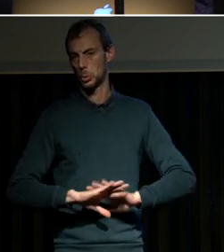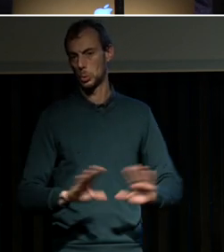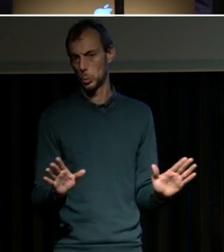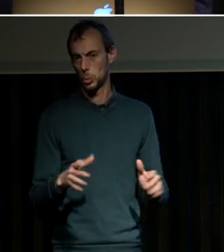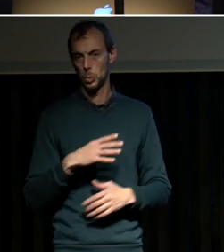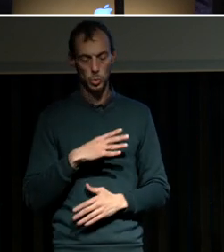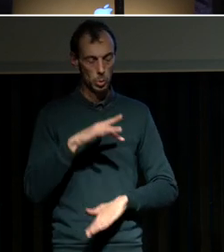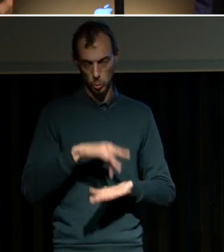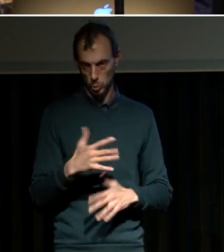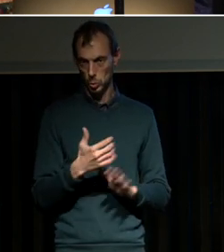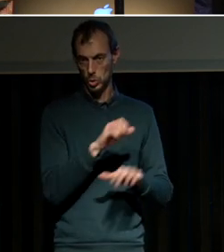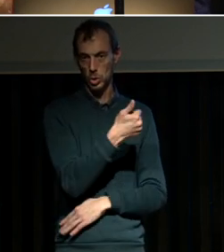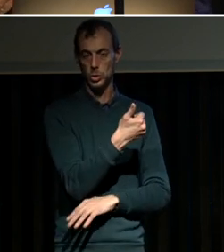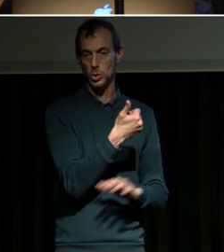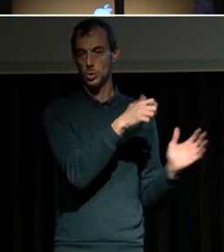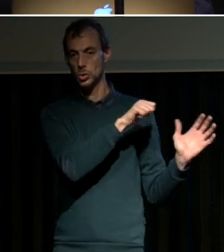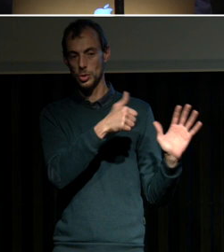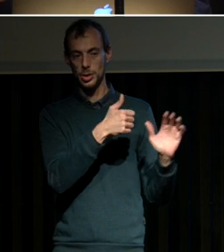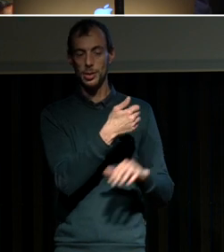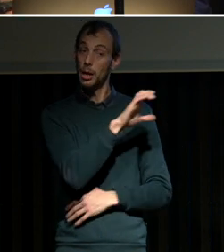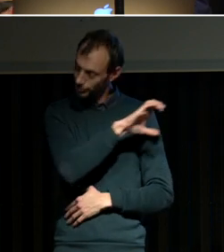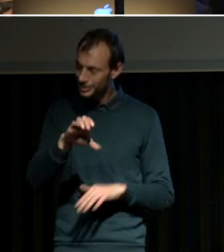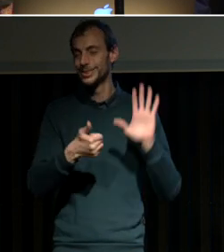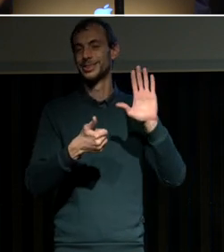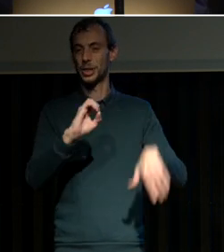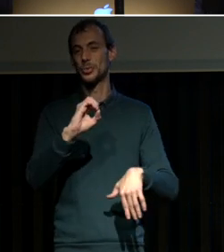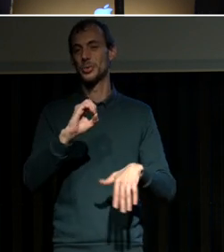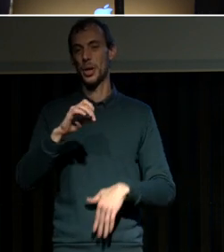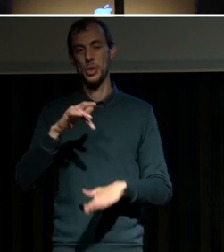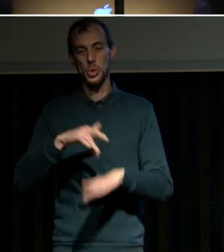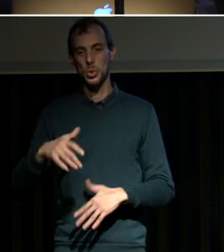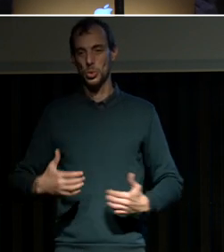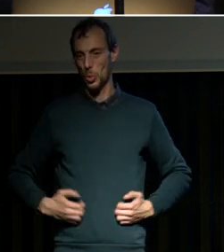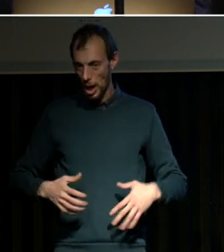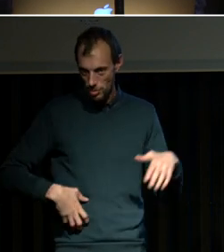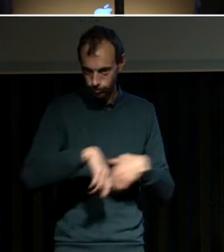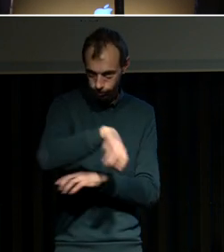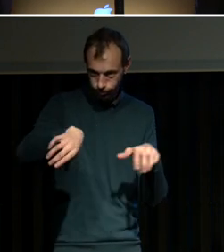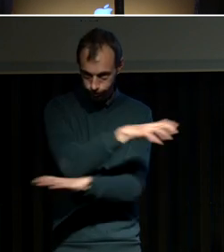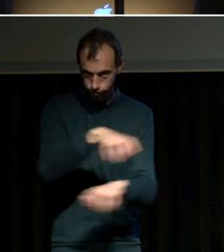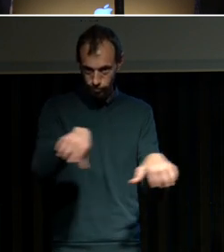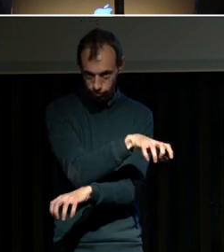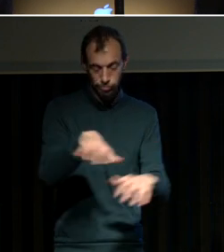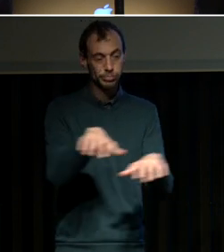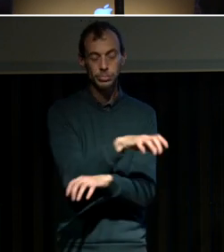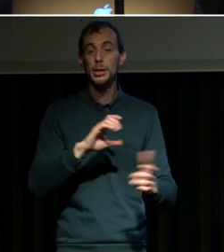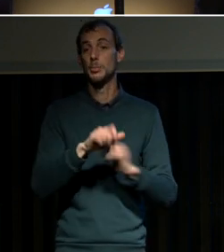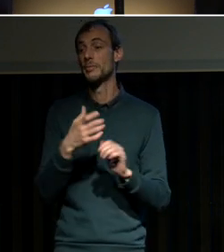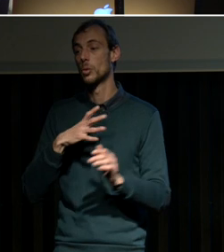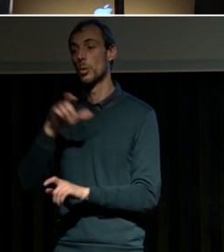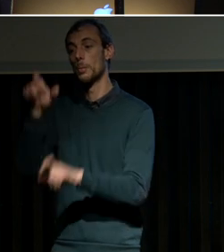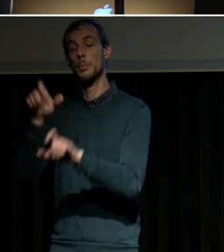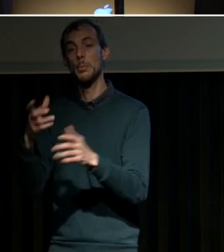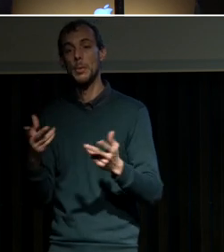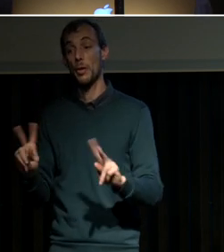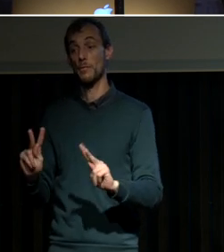rénales, et sur ces 160, il n'y en a pas eu 34, mais il y a eu 34 donneurs vivants. 34, c'est le chiffre qui sera fait dans l'année, puisqu'il y en a